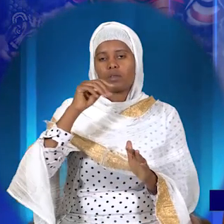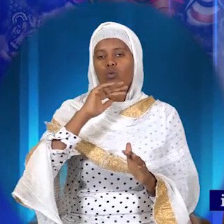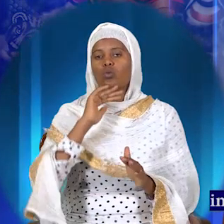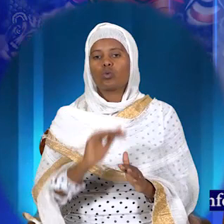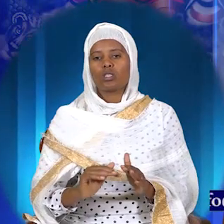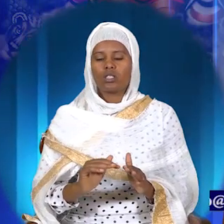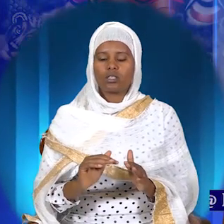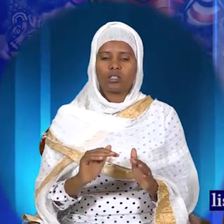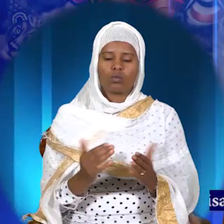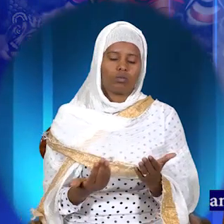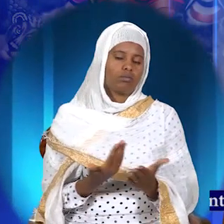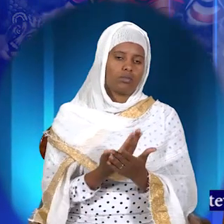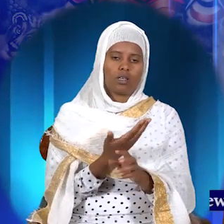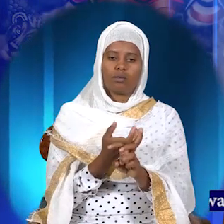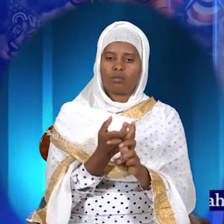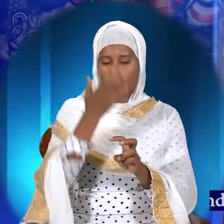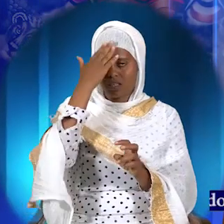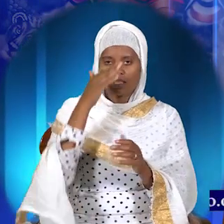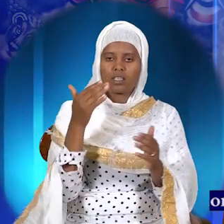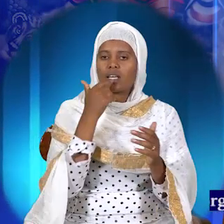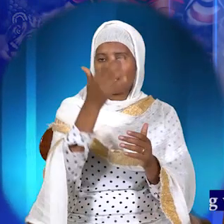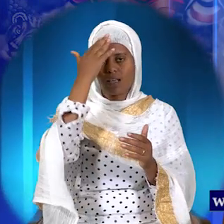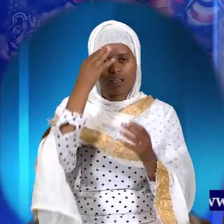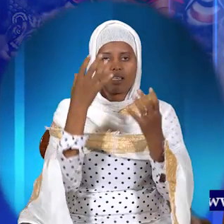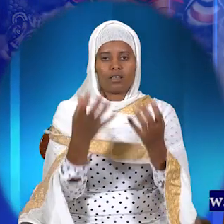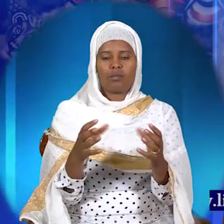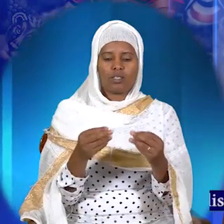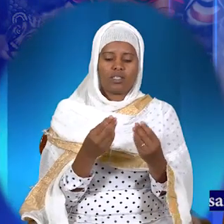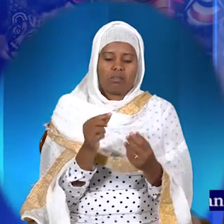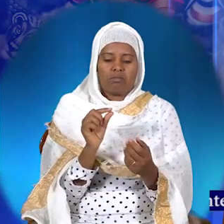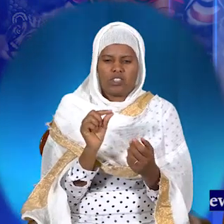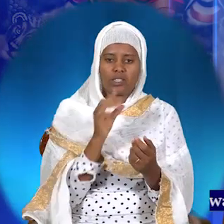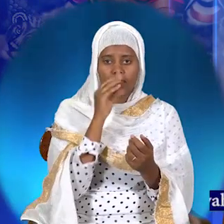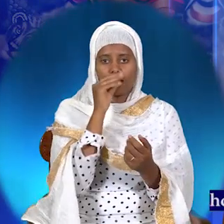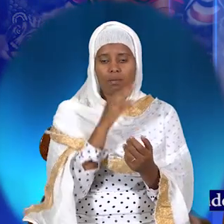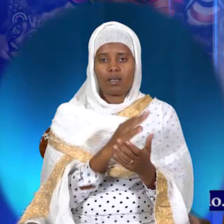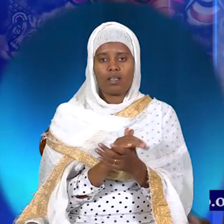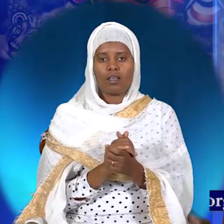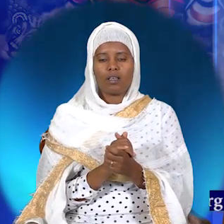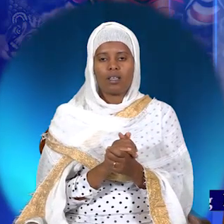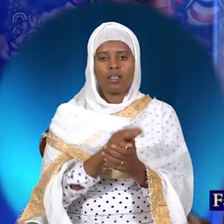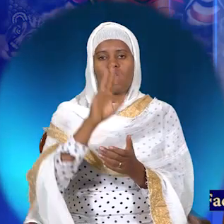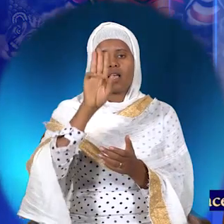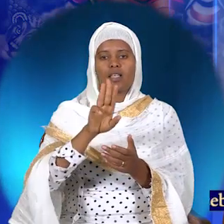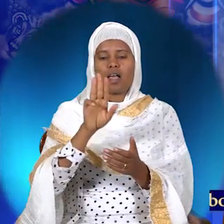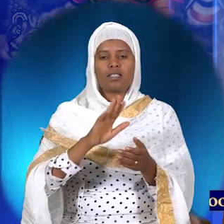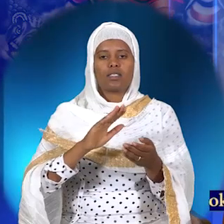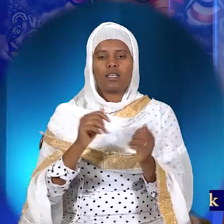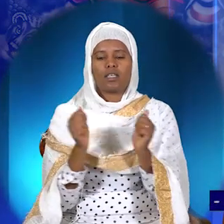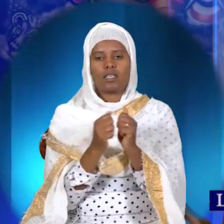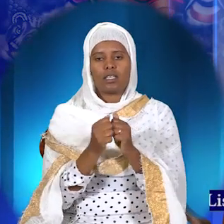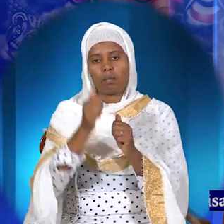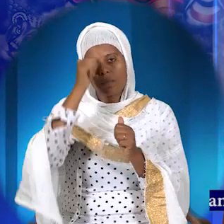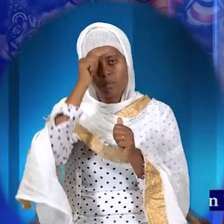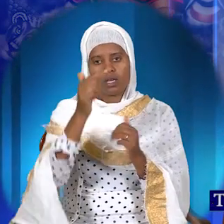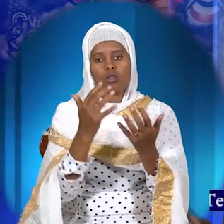ቅዱስን ምውላድን ምስራፅን ኣይምርመርን እዩ ኣይንገርን እዩ ካብ በሉና፣ ንሕና ድማ ናይ ስላሴ